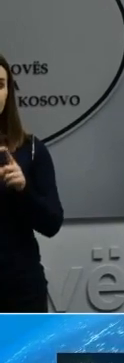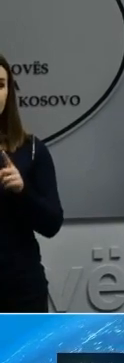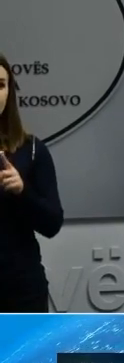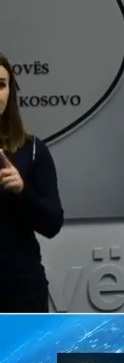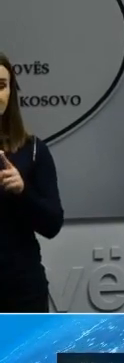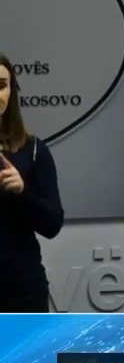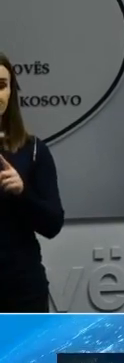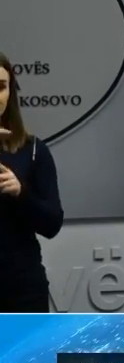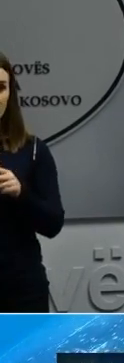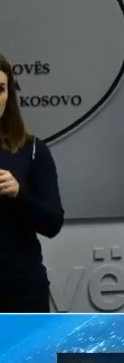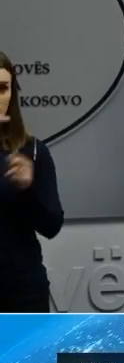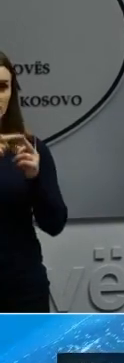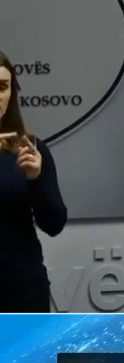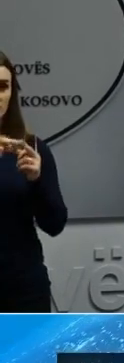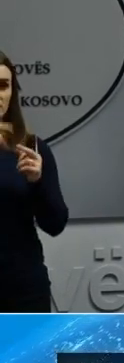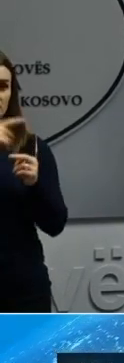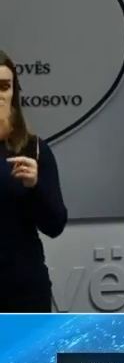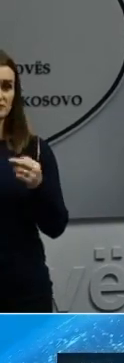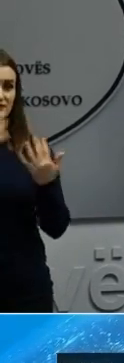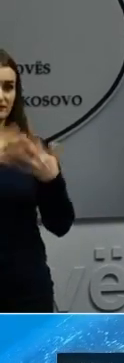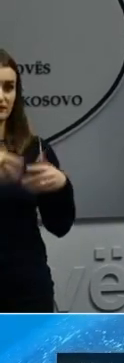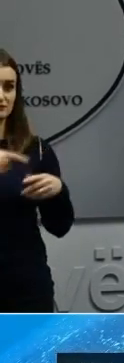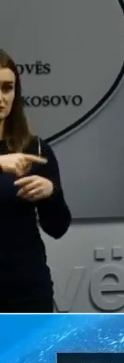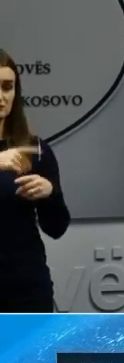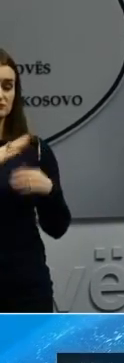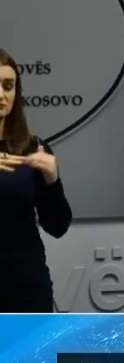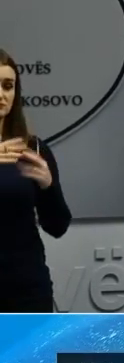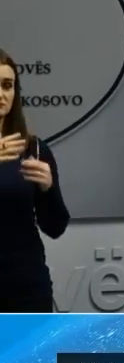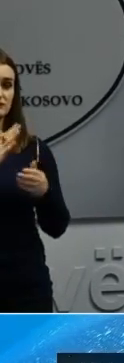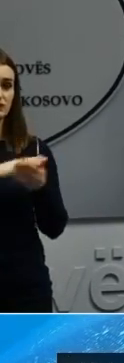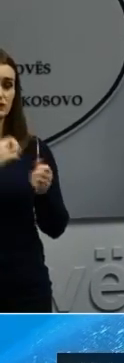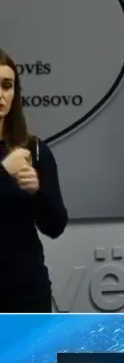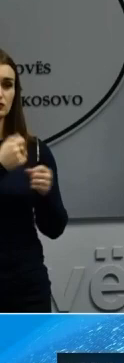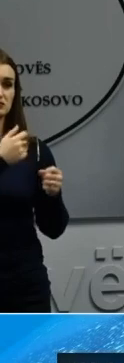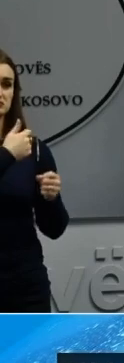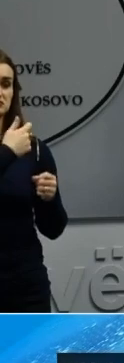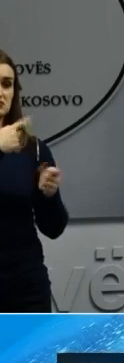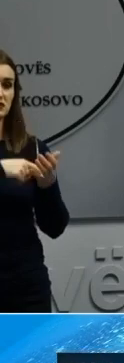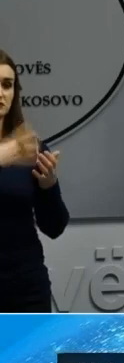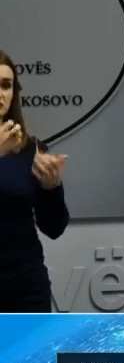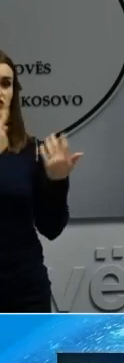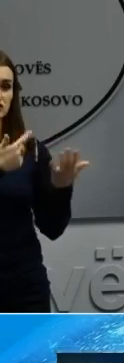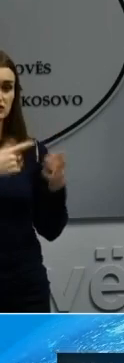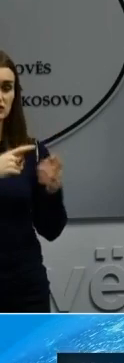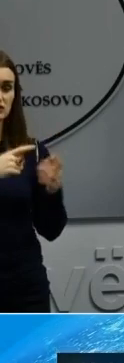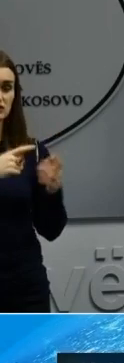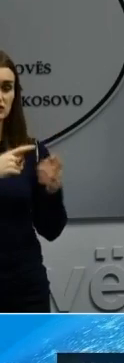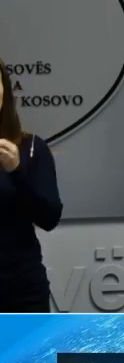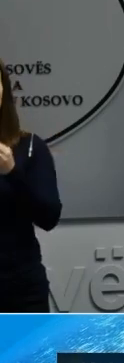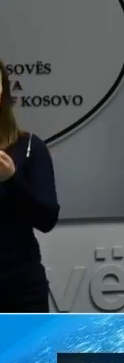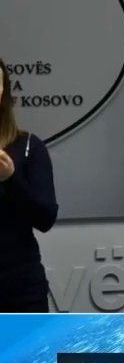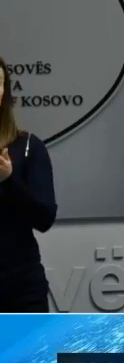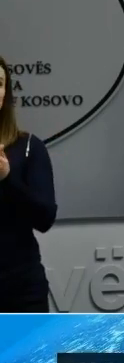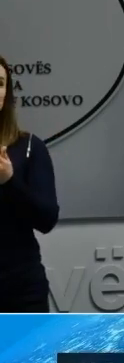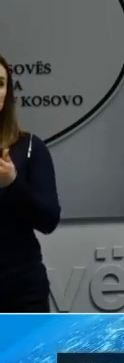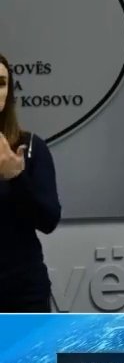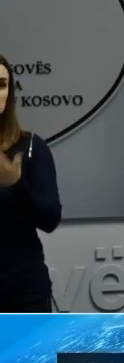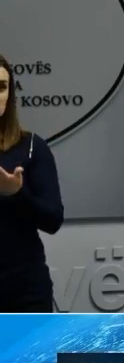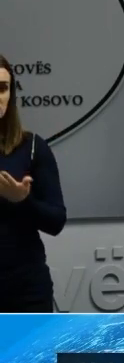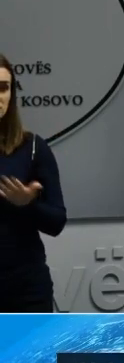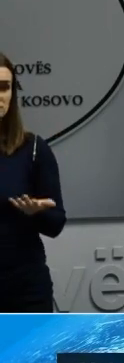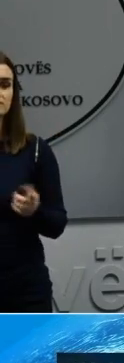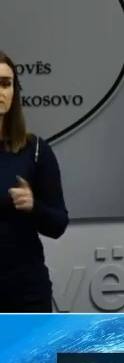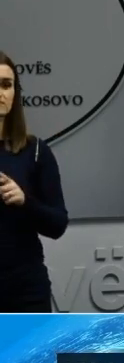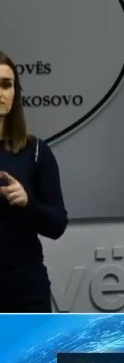Duket se do të ketë ndoshta dhe pyetje të rrallës, apo me kaq po e përfundojnë. Ishte kjo një konferencë mjaft e zgjatur, mirë po marë për